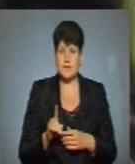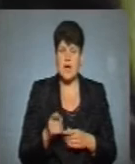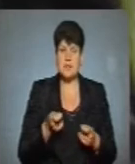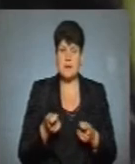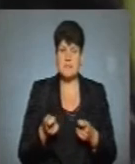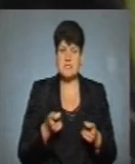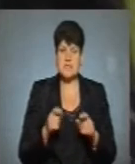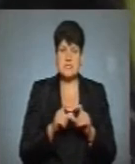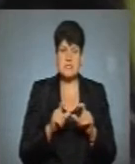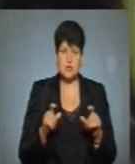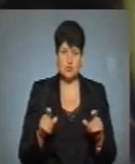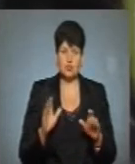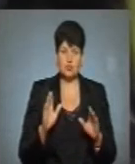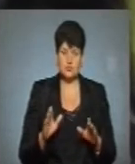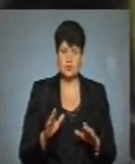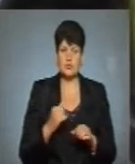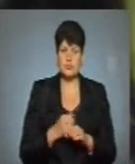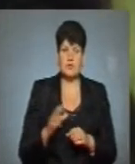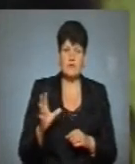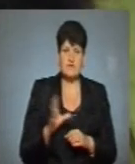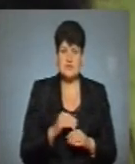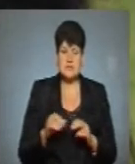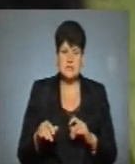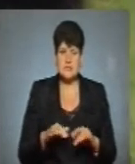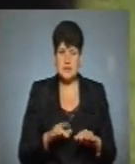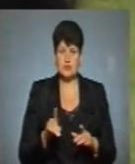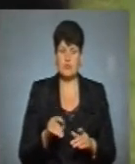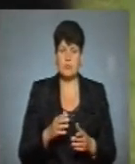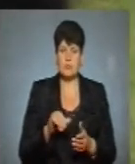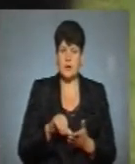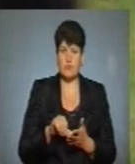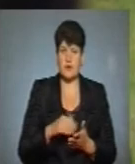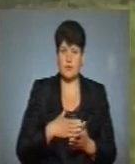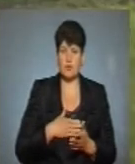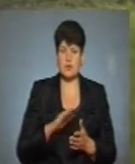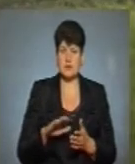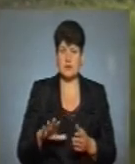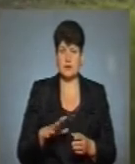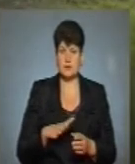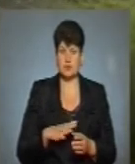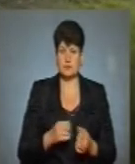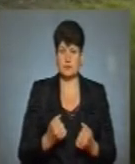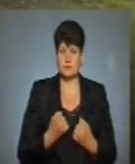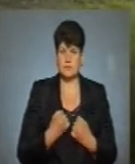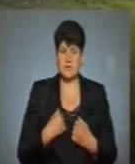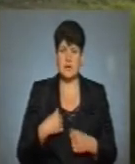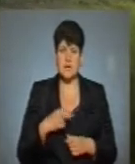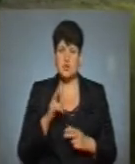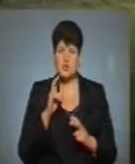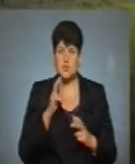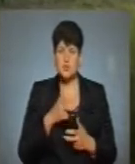адміністрація садочку буде вживати всі необхідні заходи, щоб перебування моєї дитини було безпечним. Я скучу за